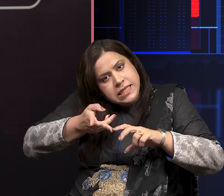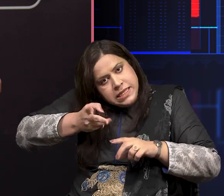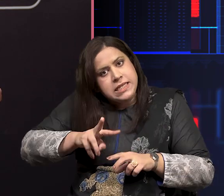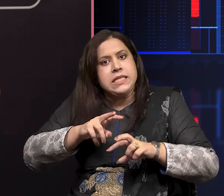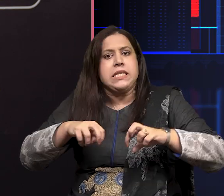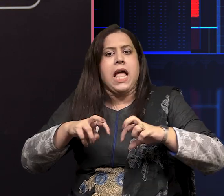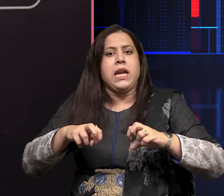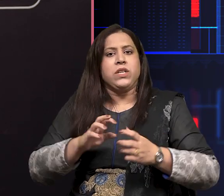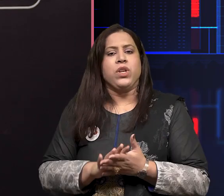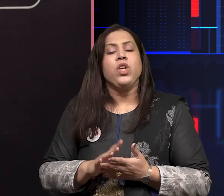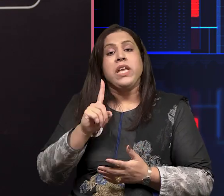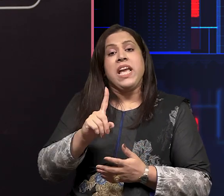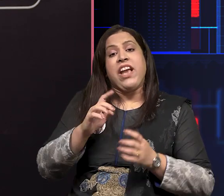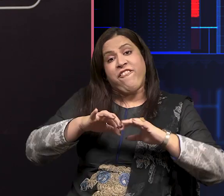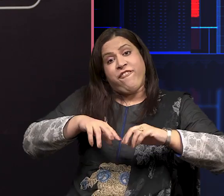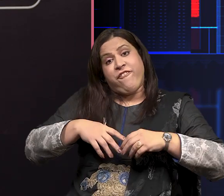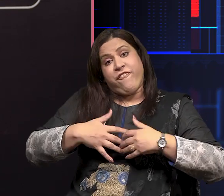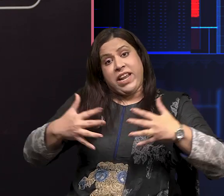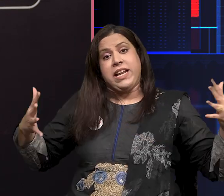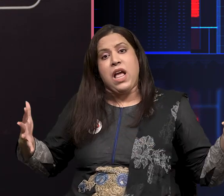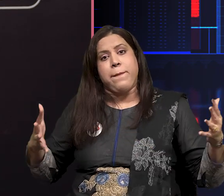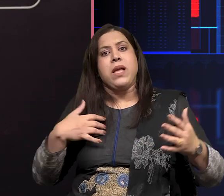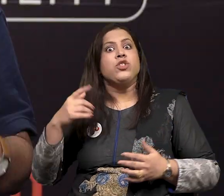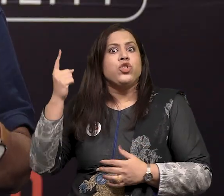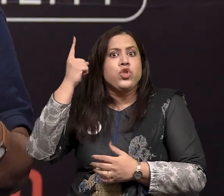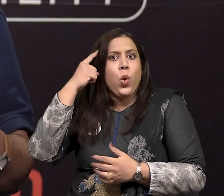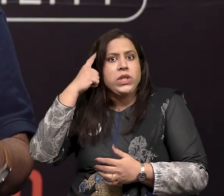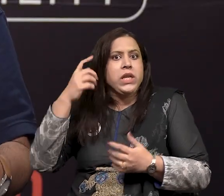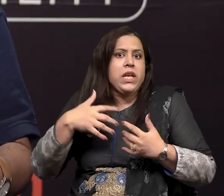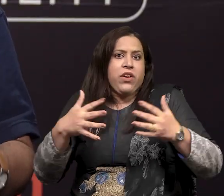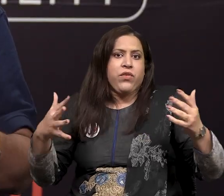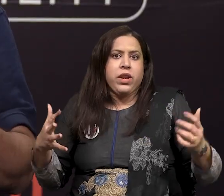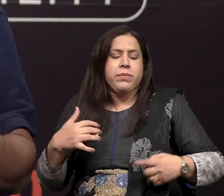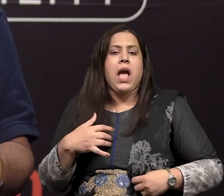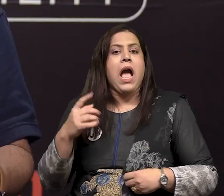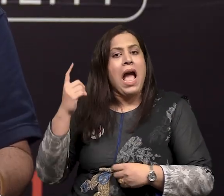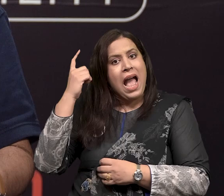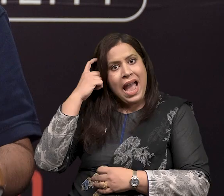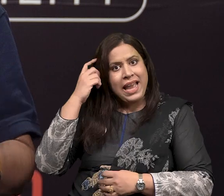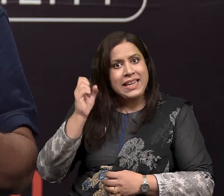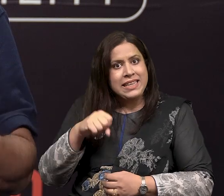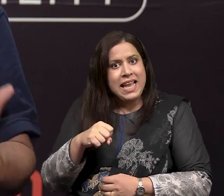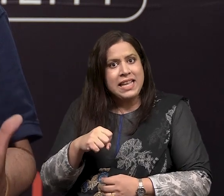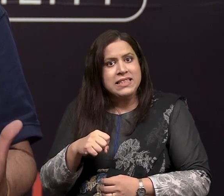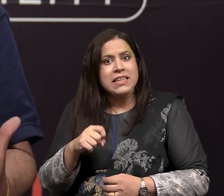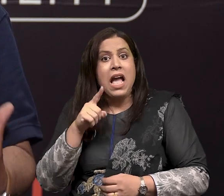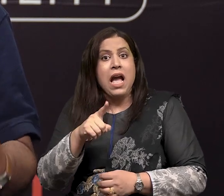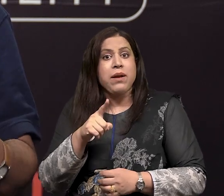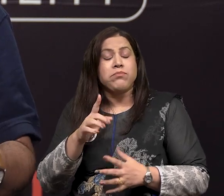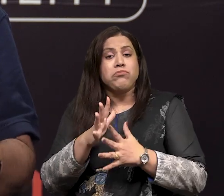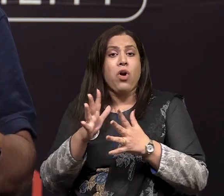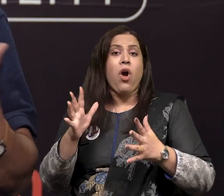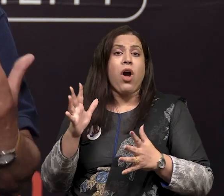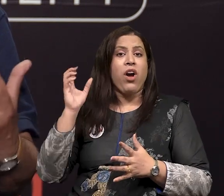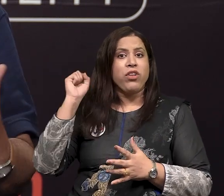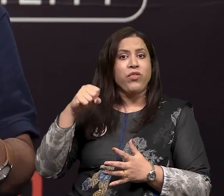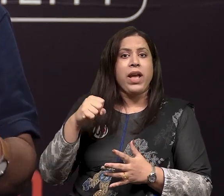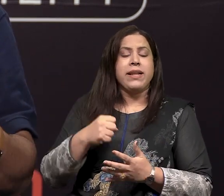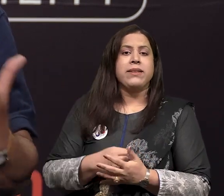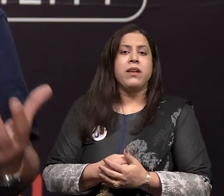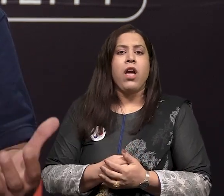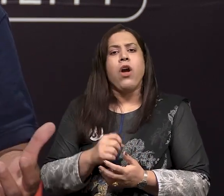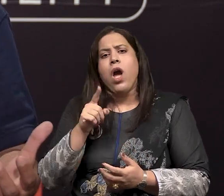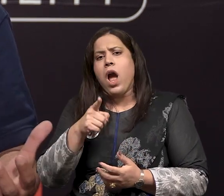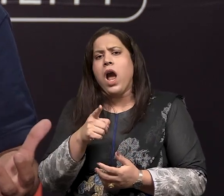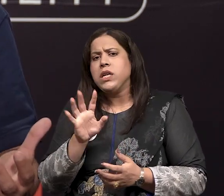एक फ्रीडम है, सोचने की फ्रीडम, आई थिंक आई रियलाइज़ कि वो स्टूडेंट से आपको बहुत मिलती है क्योंकि वो तो